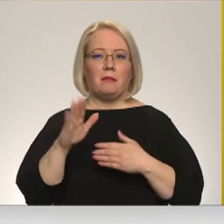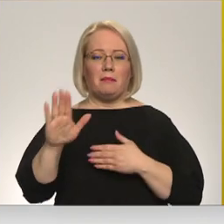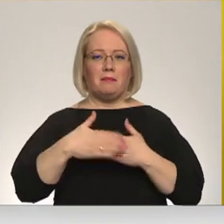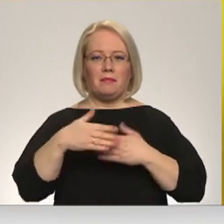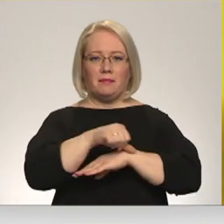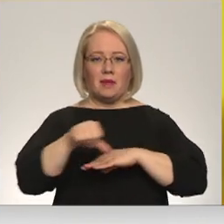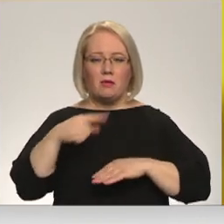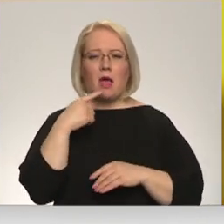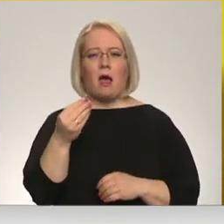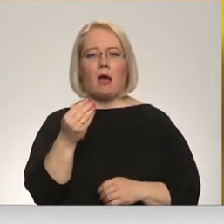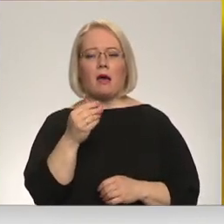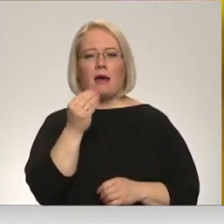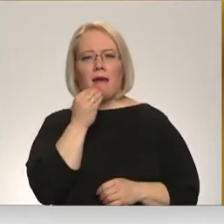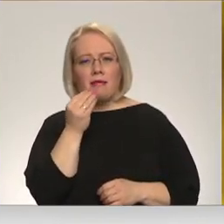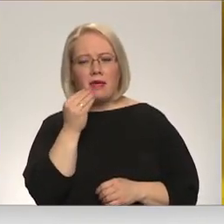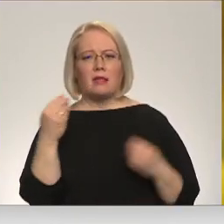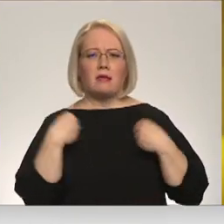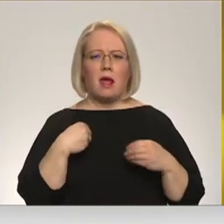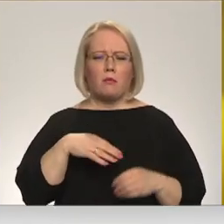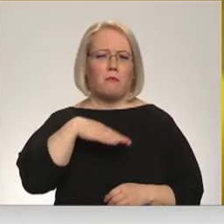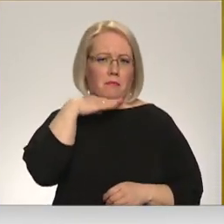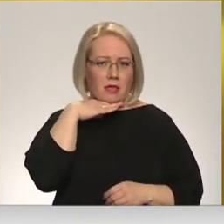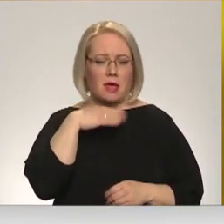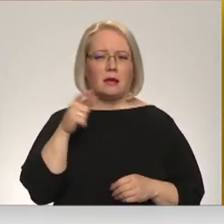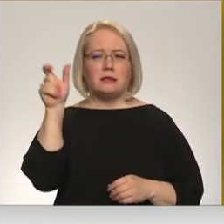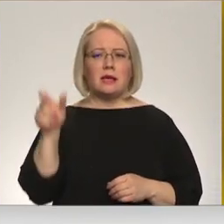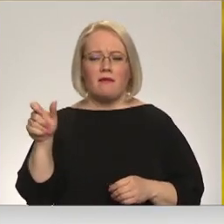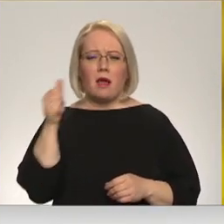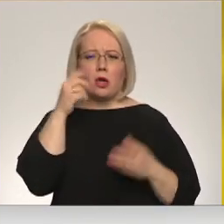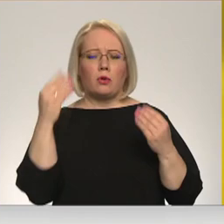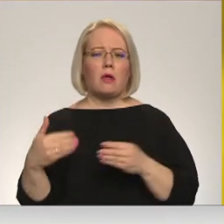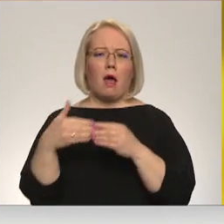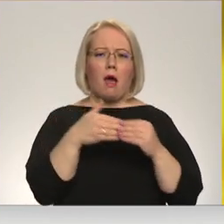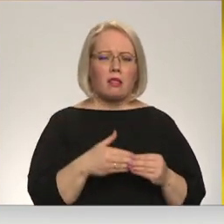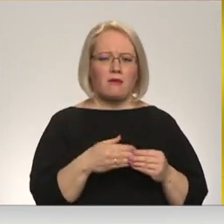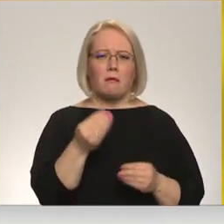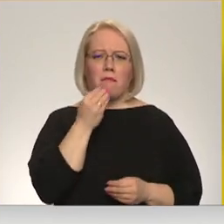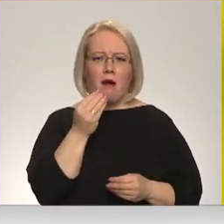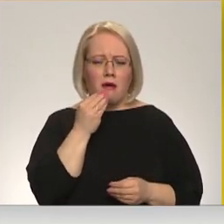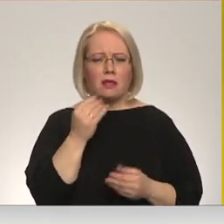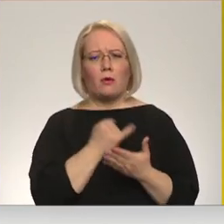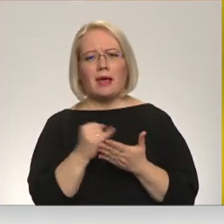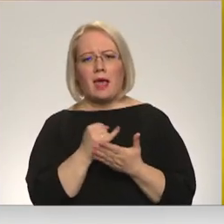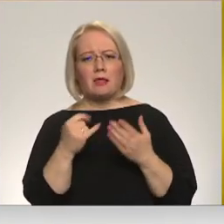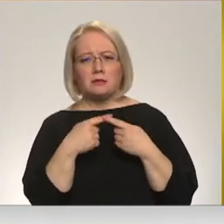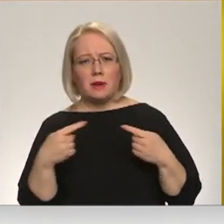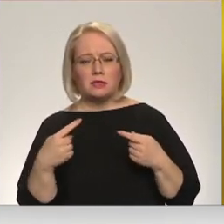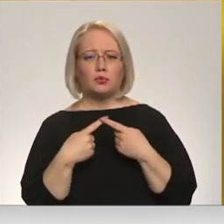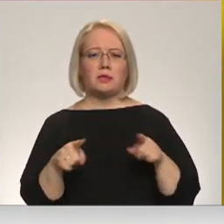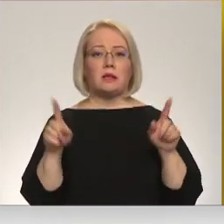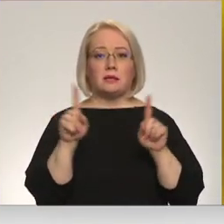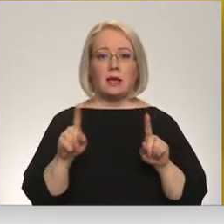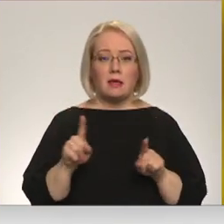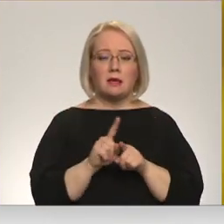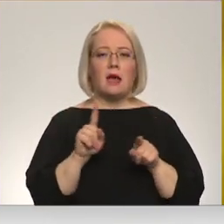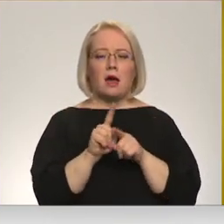un ēdienu bēgļiem netrūkst. Simtiem cilvēku katru dienu atved pārtiku, higiēnas preces un arī citas lietas. Arī gala mērķu